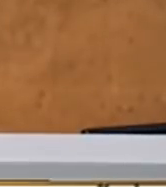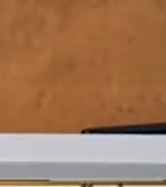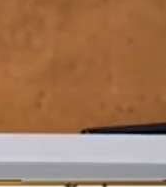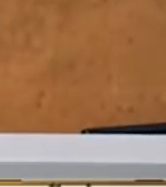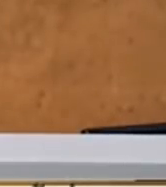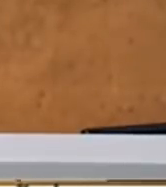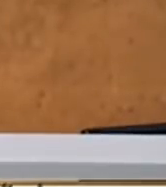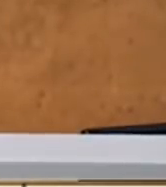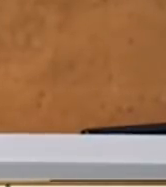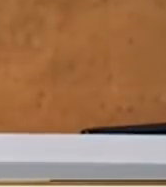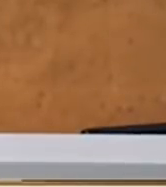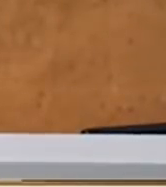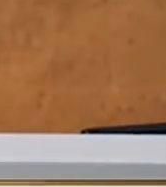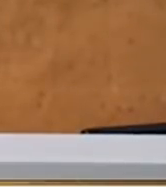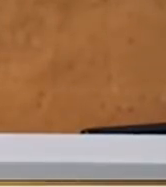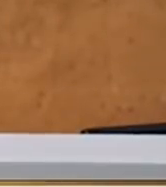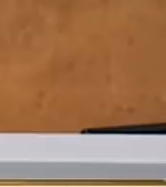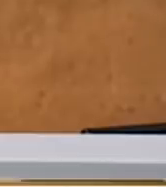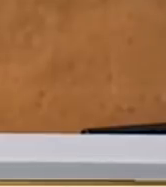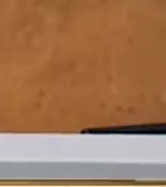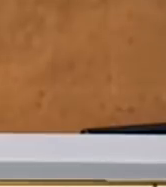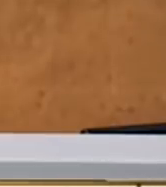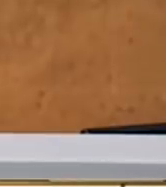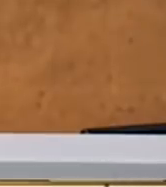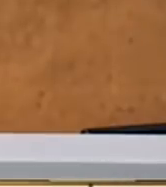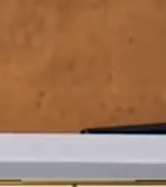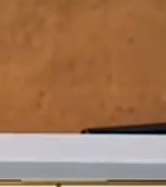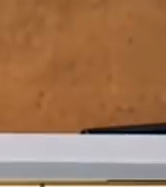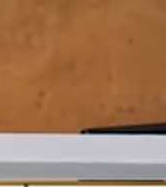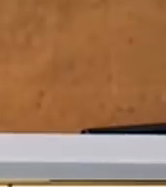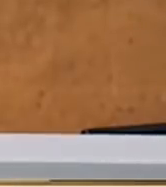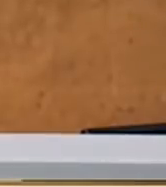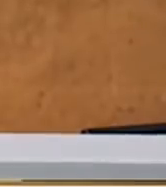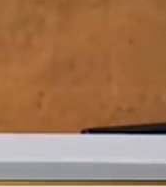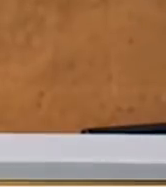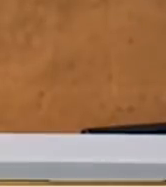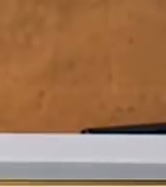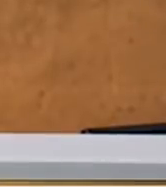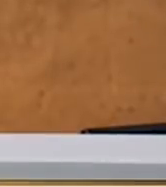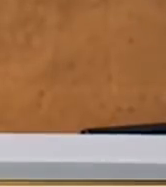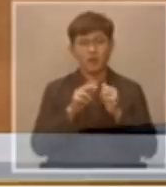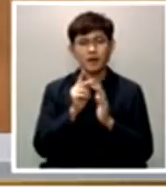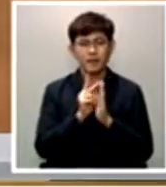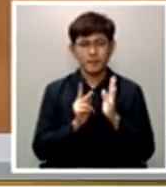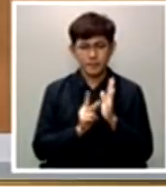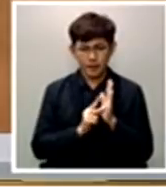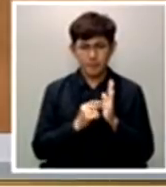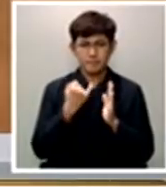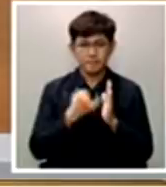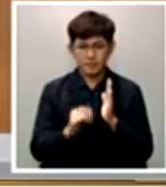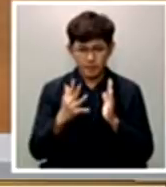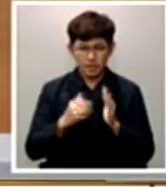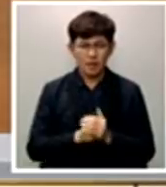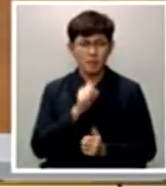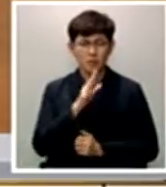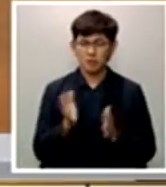ครับ ไม่ท่านต้องนั่งก่อนผมวินิจฉัยว่าท่านรองนายกไม่ได้ผิดข้อบังคับ นะท่านจะบอกให้กับชับไม่ได้ที ่ผม จะ เรียน